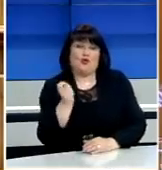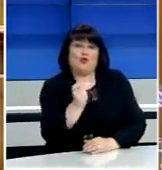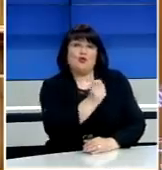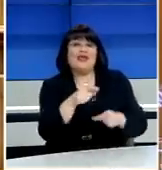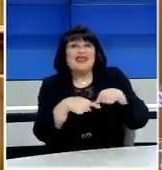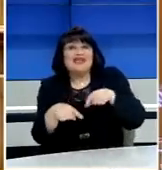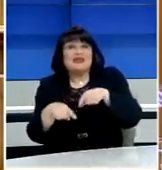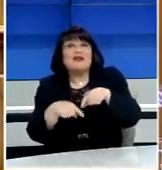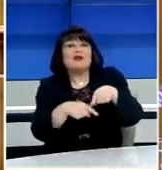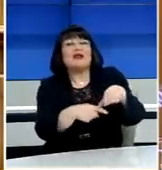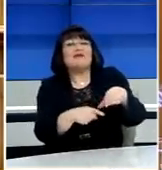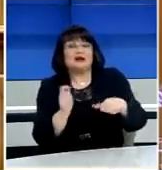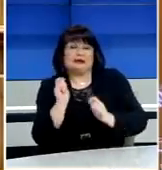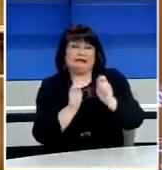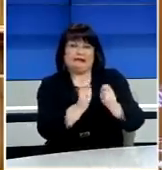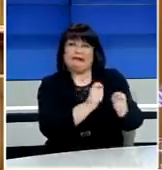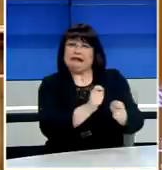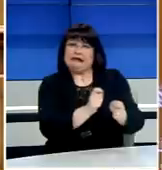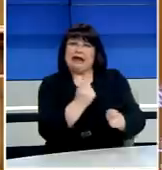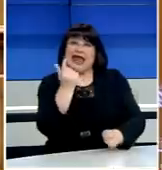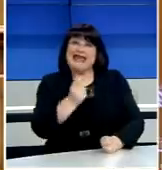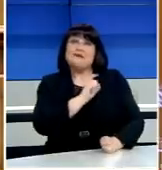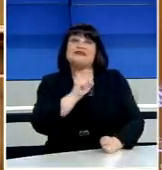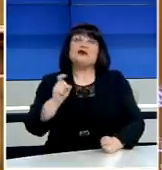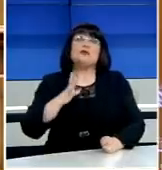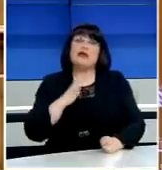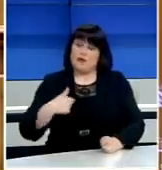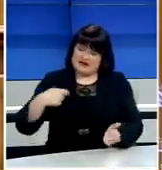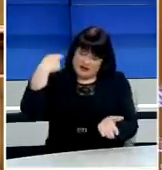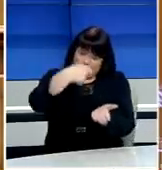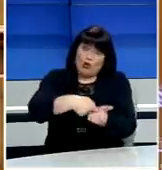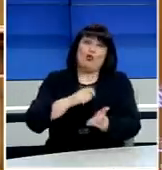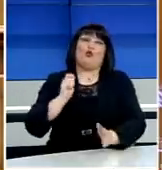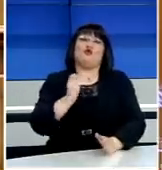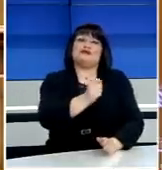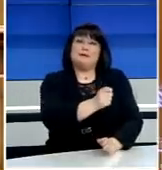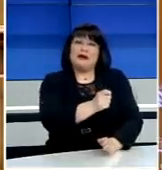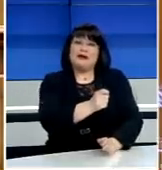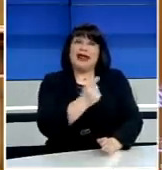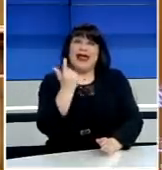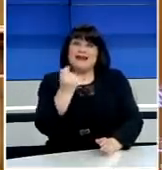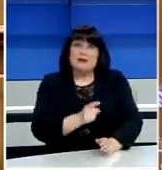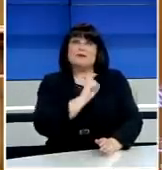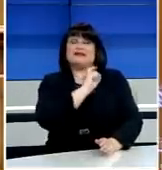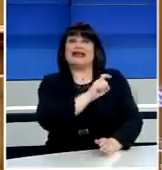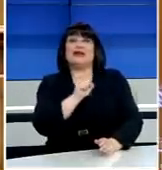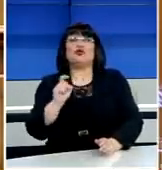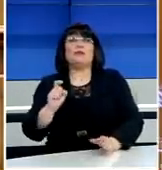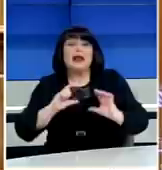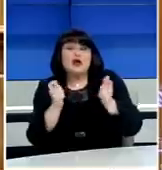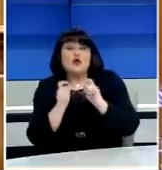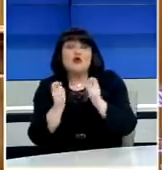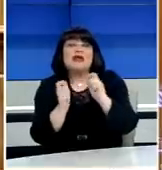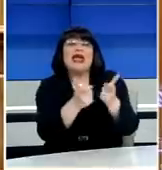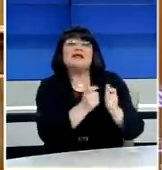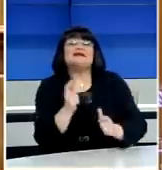Δεκέμβρη και ήταν 1,5 εκατομμύριο περίπου πολίτες, 1,5 εκατομμύριο νοικοκυριά, όχι